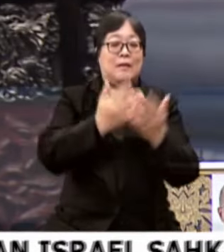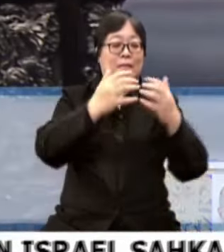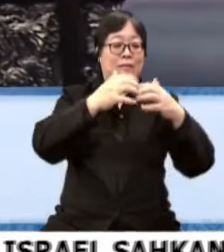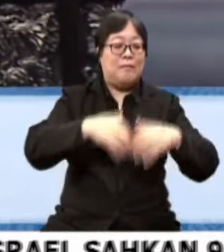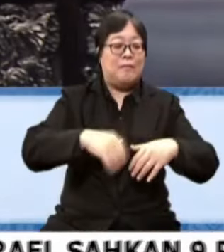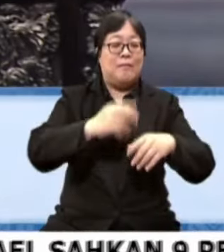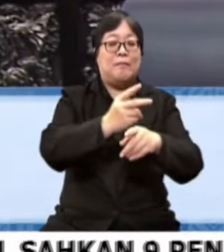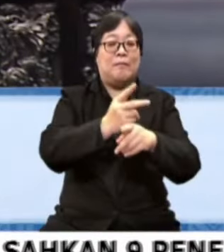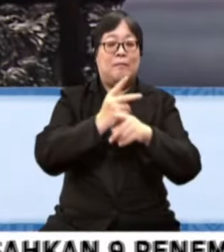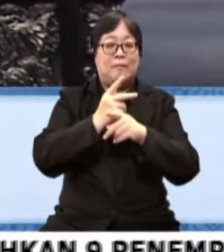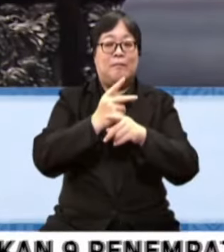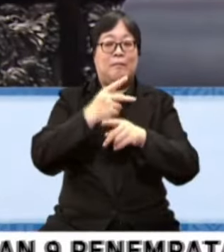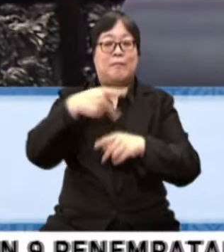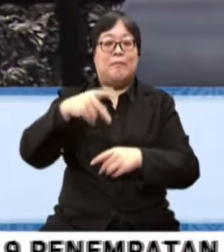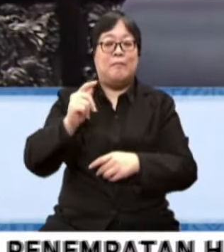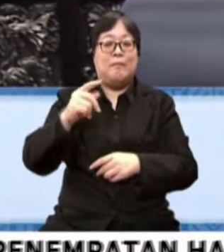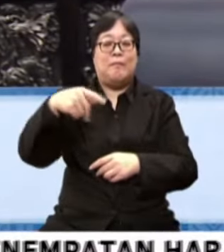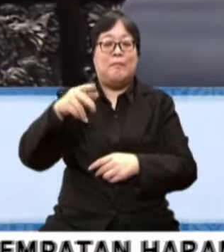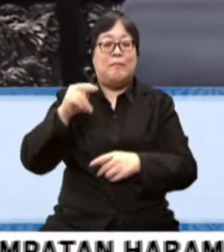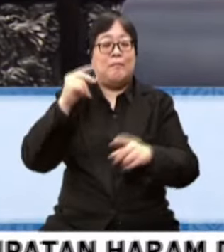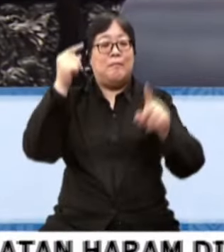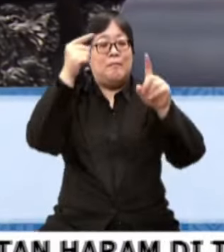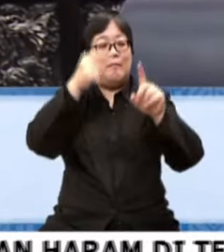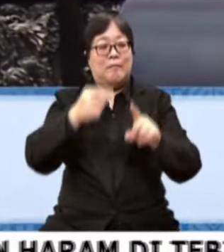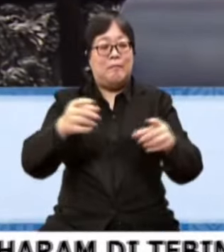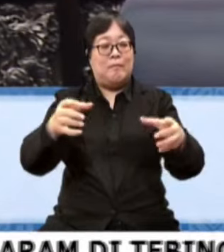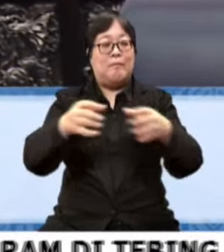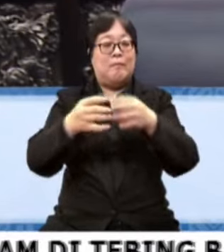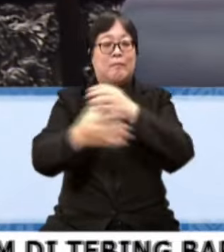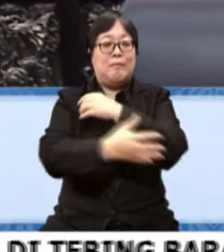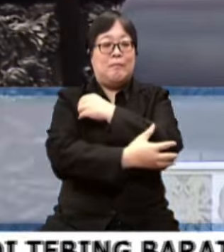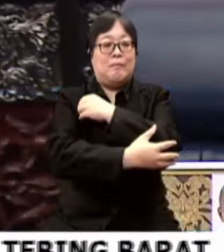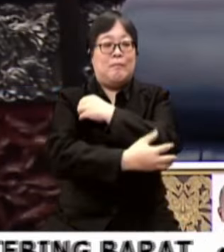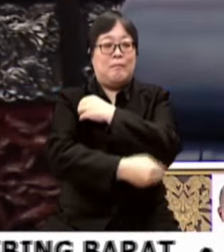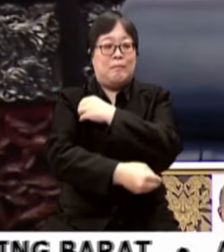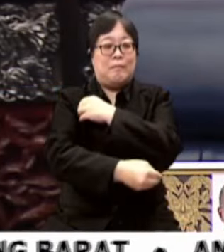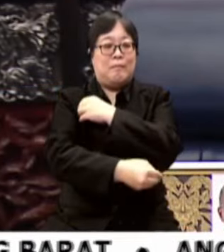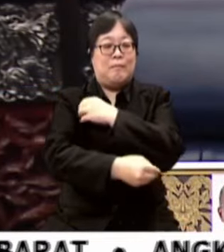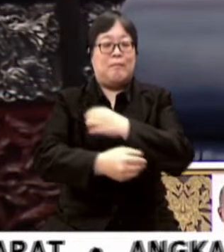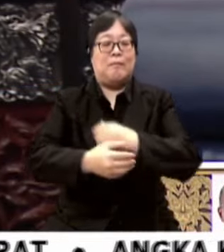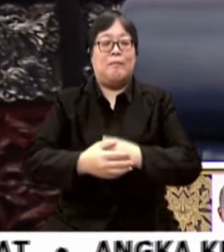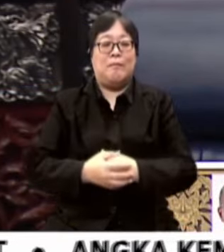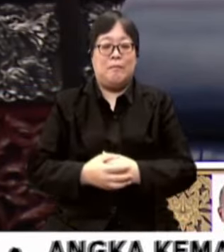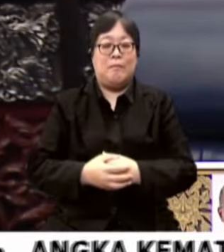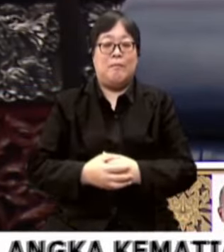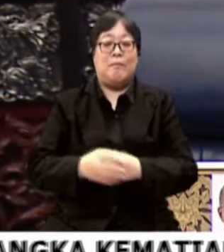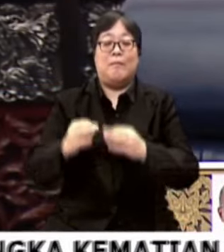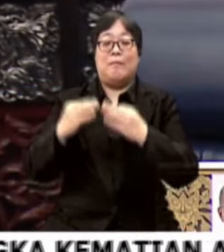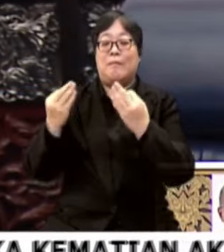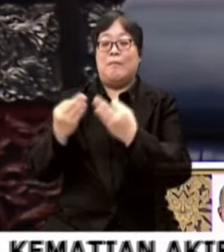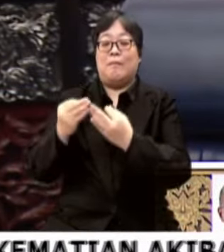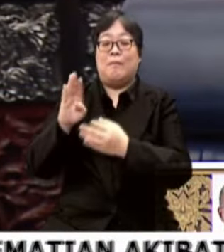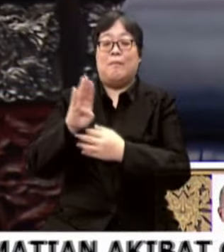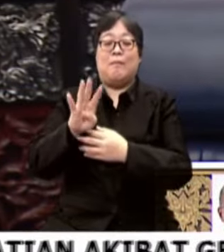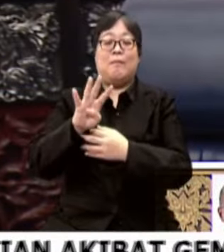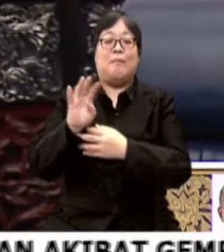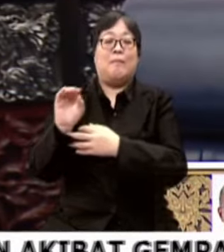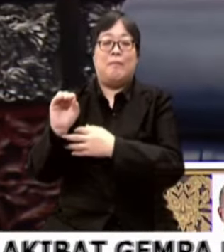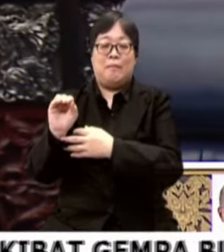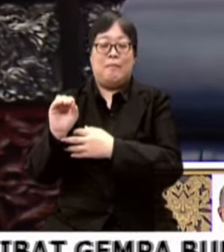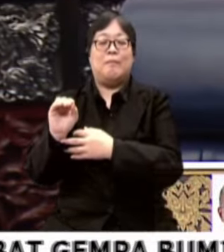pinjaman PT PTN bahasa kepada golongan mesin miskin dan isi rumah di 40